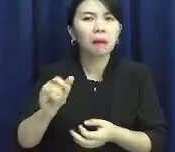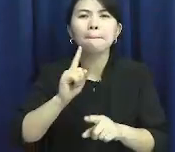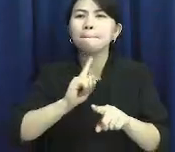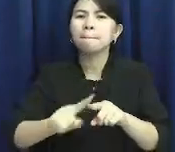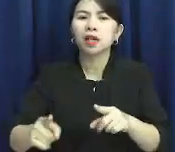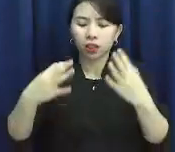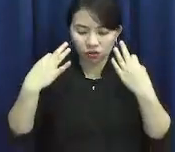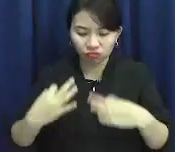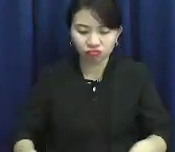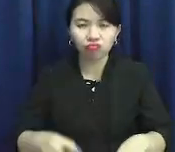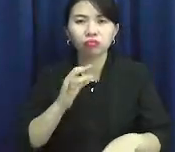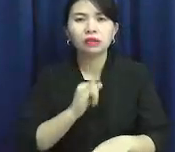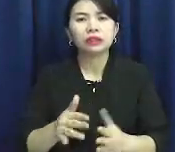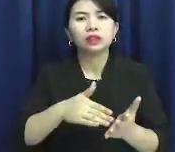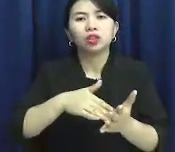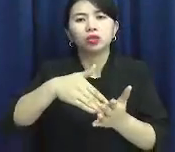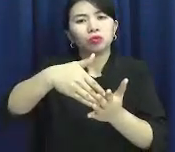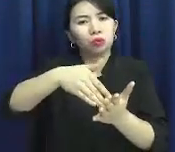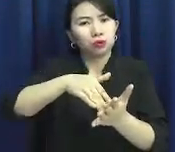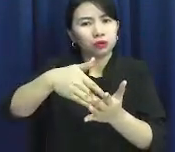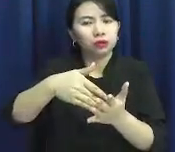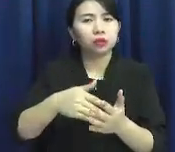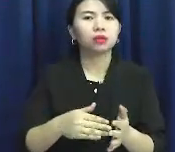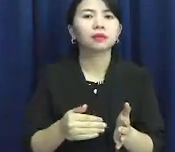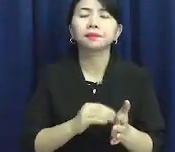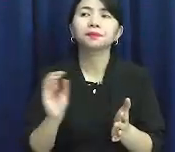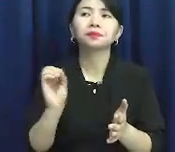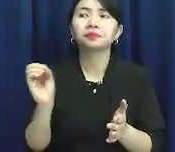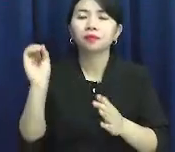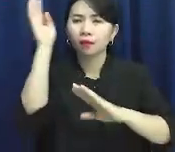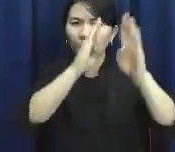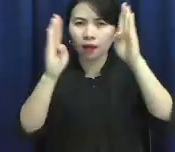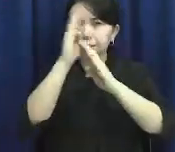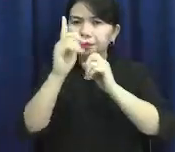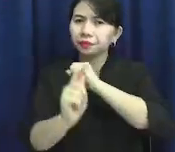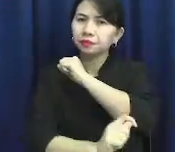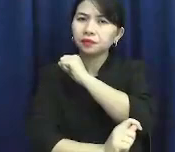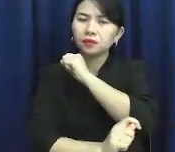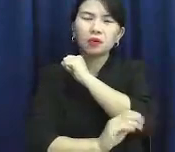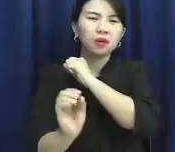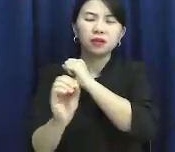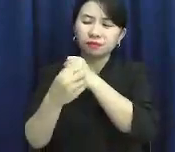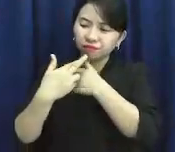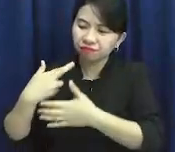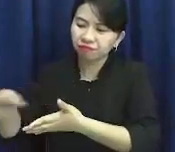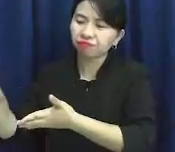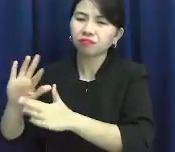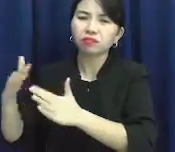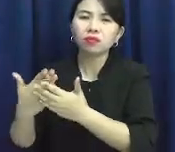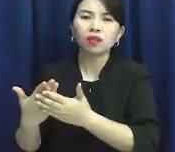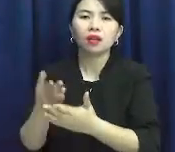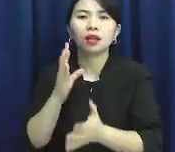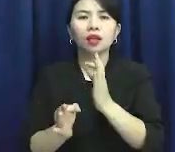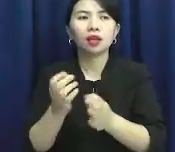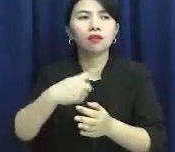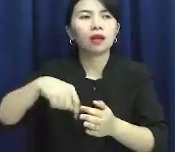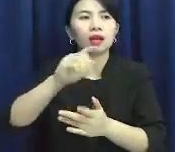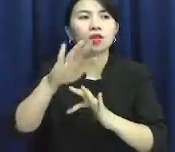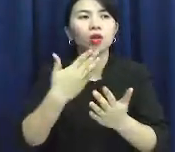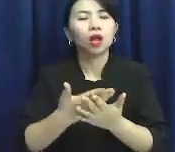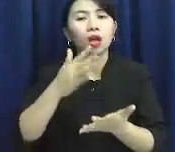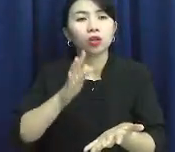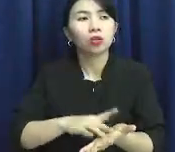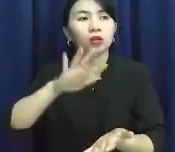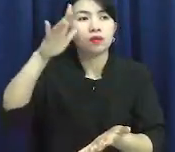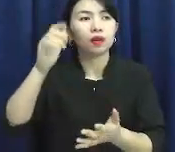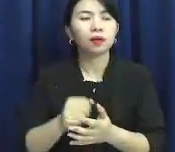even this physical ay wala nang problemaing temptations, wala na lahat yan. Bakit? Pagka naging glorified na tayo. Pero